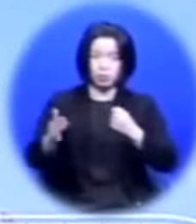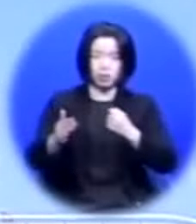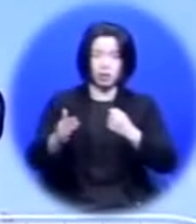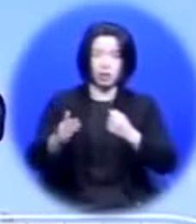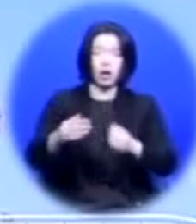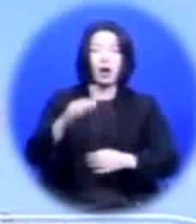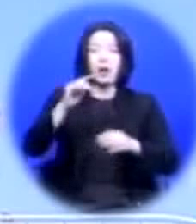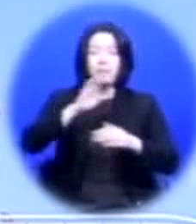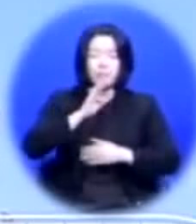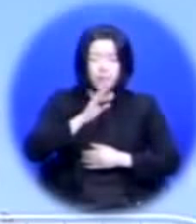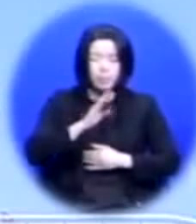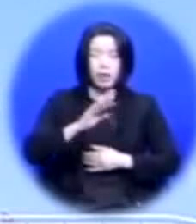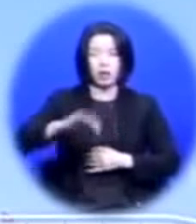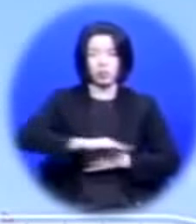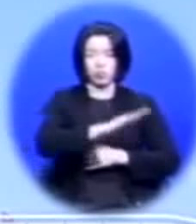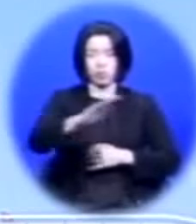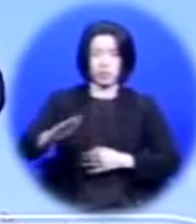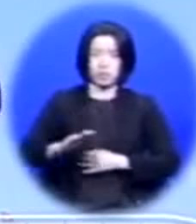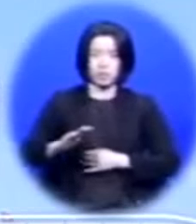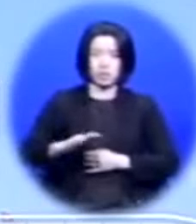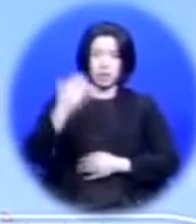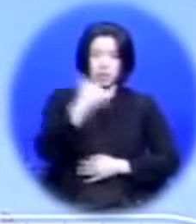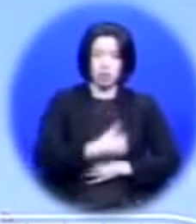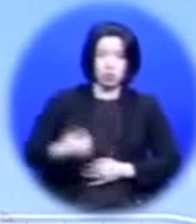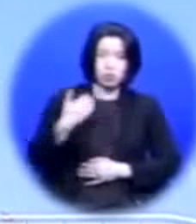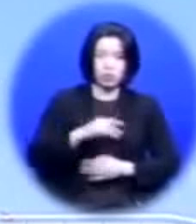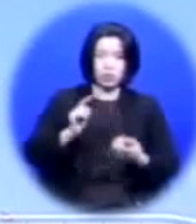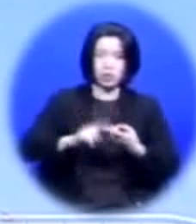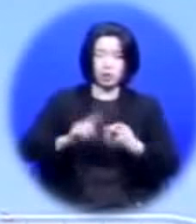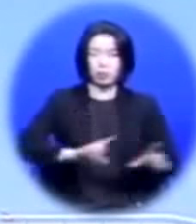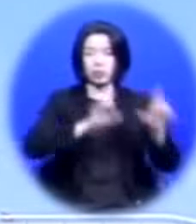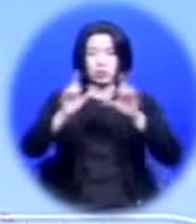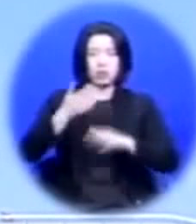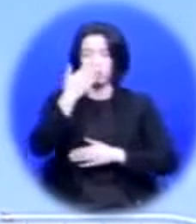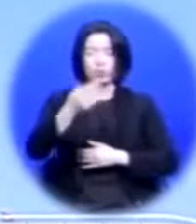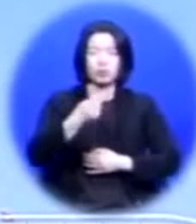비로서 우리는 육신대로 못